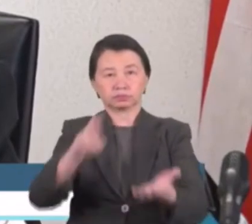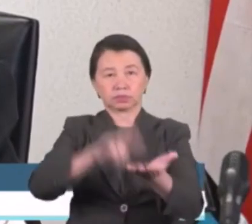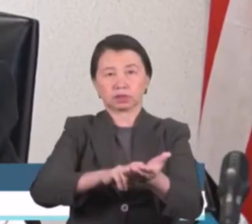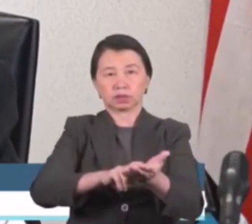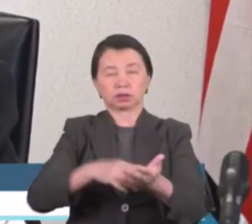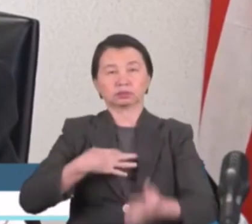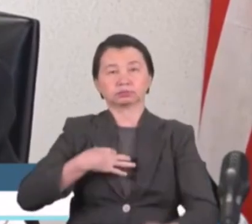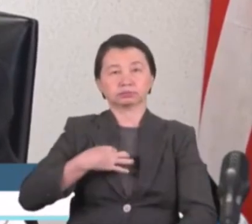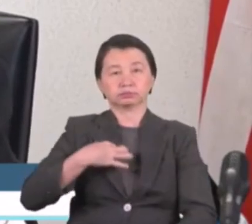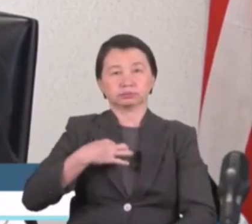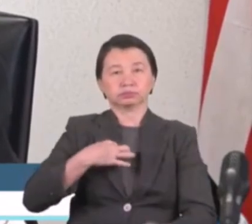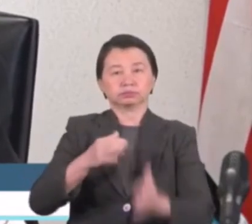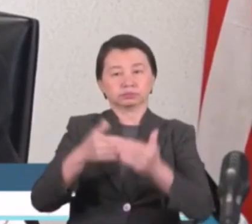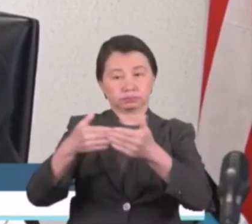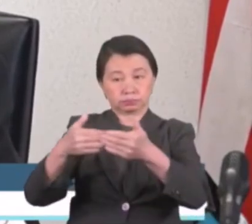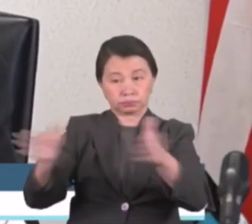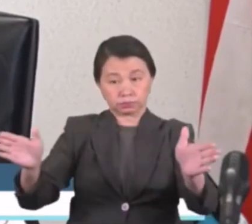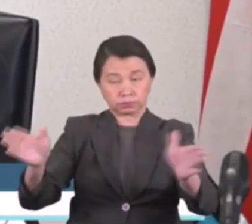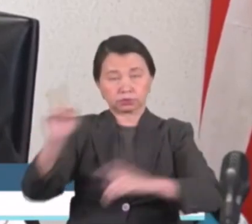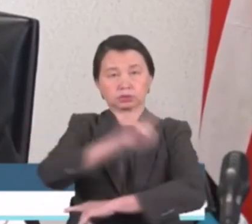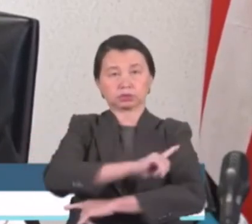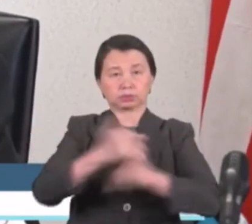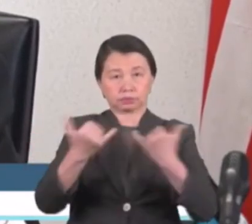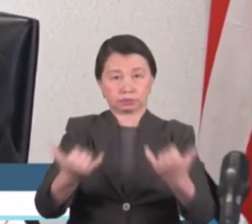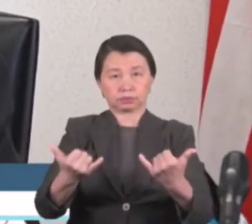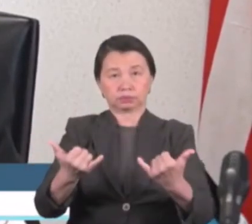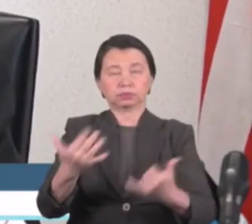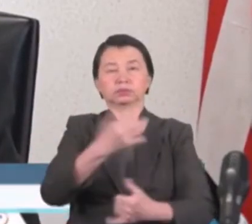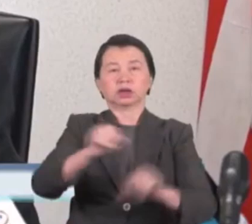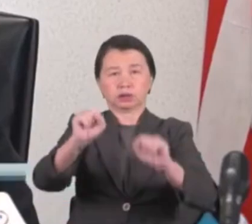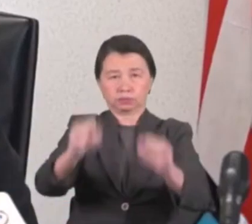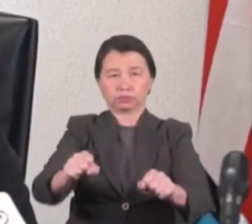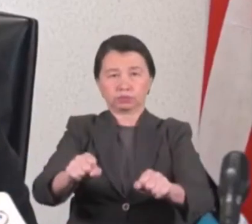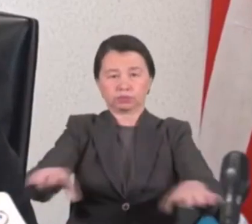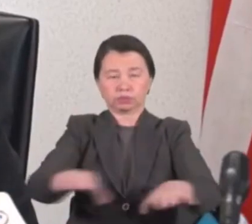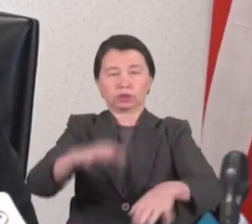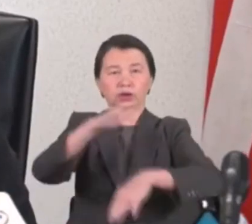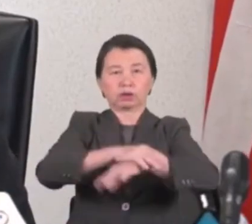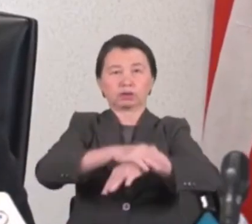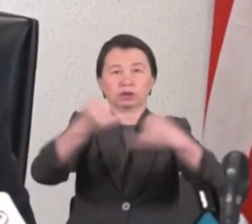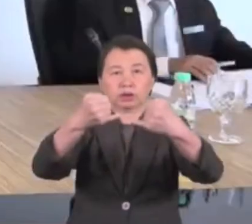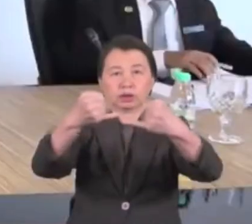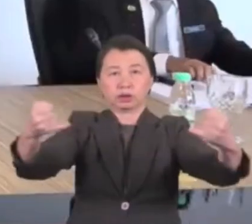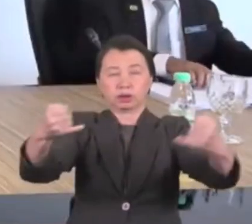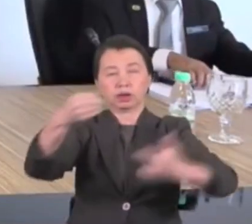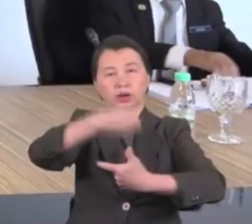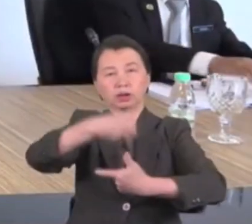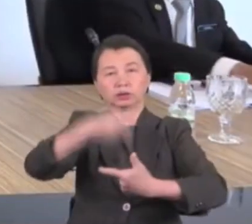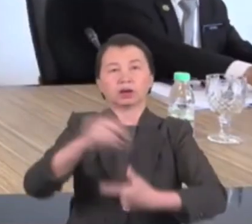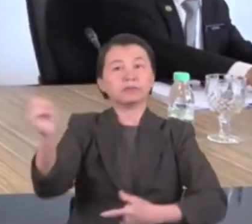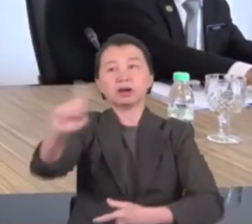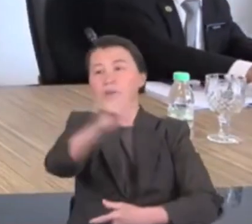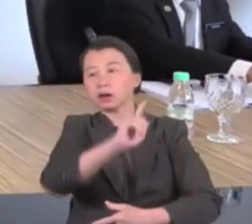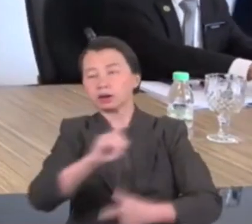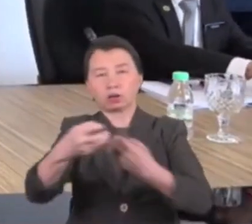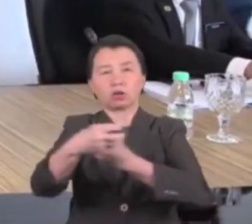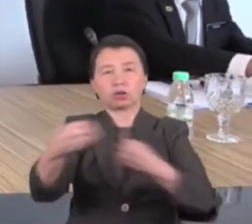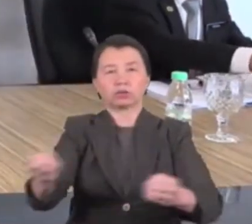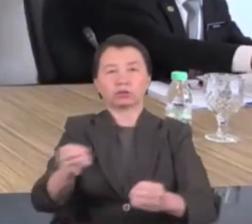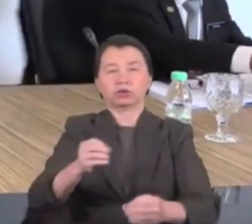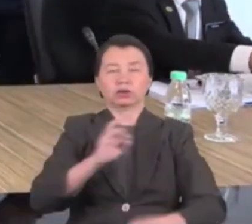Pendaftaran secara sukarela dibuka mulai hari ini. Ia juga boleh dibuat secara dalam talian atau di mana-mana